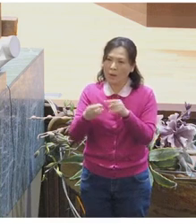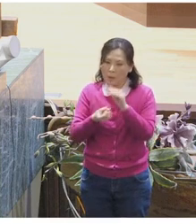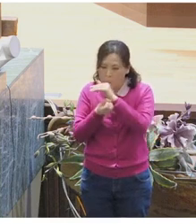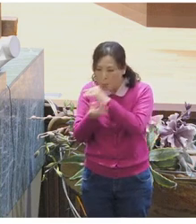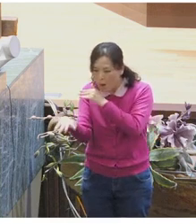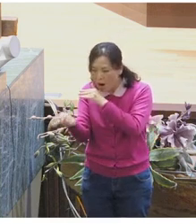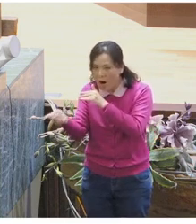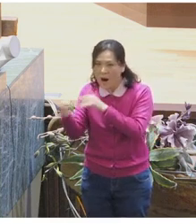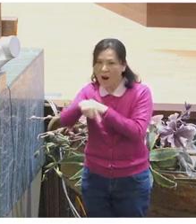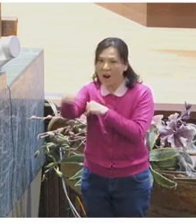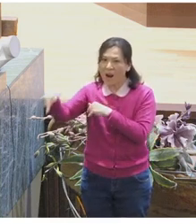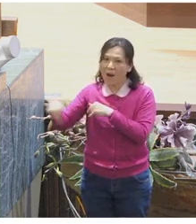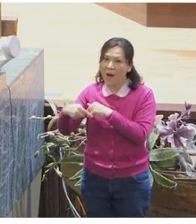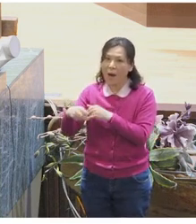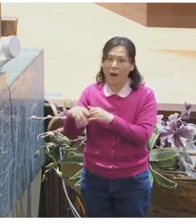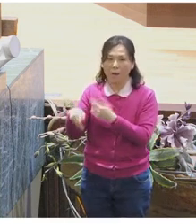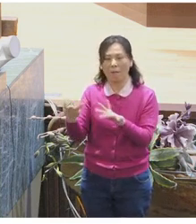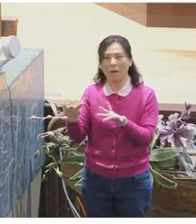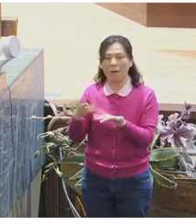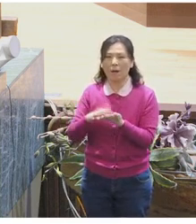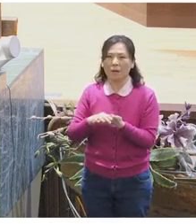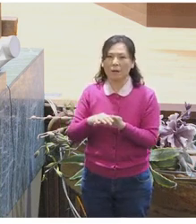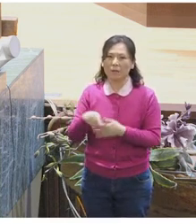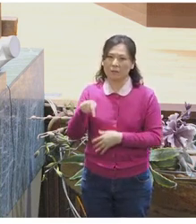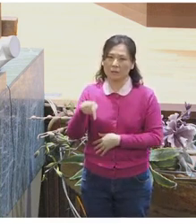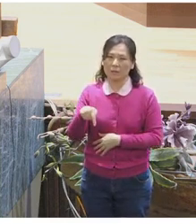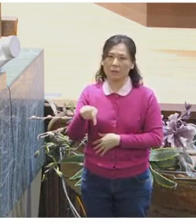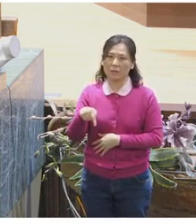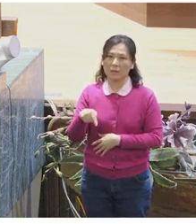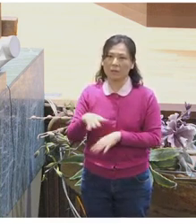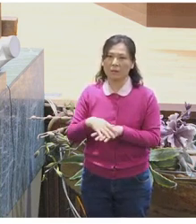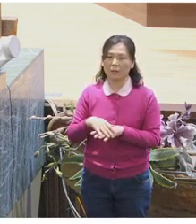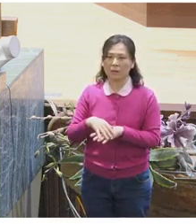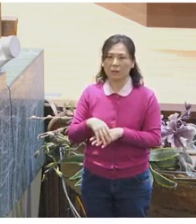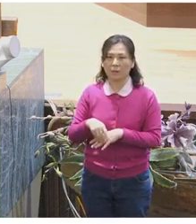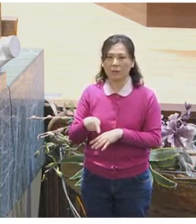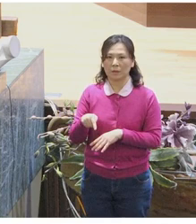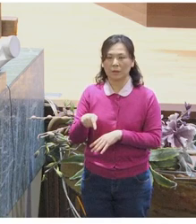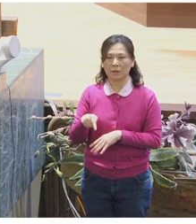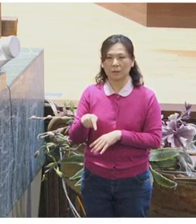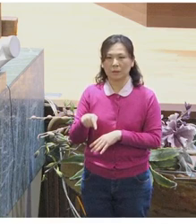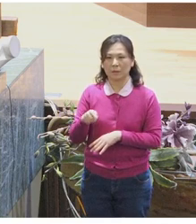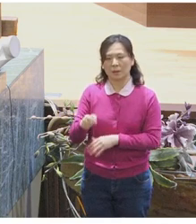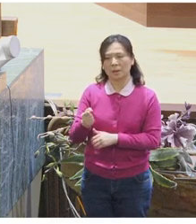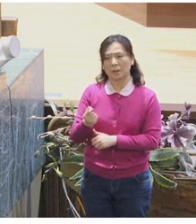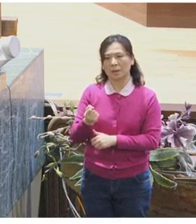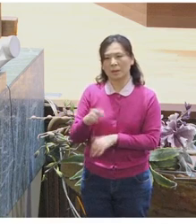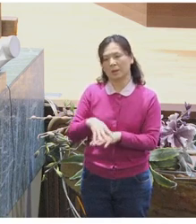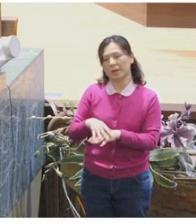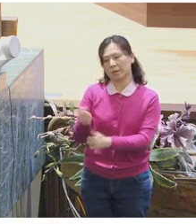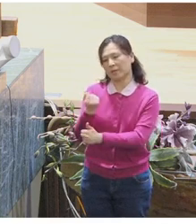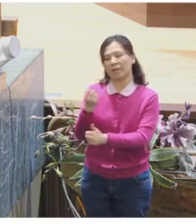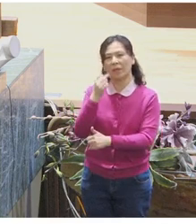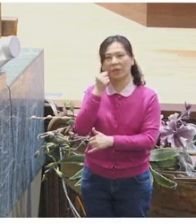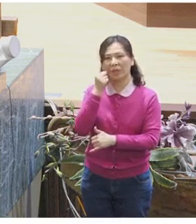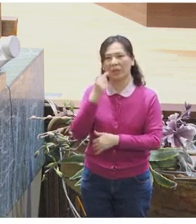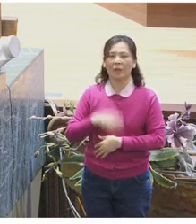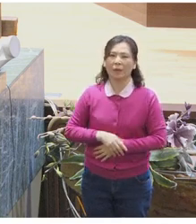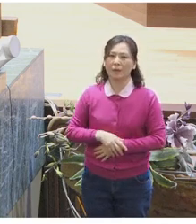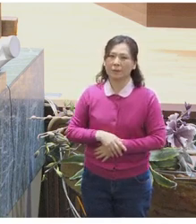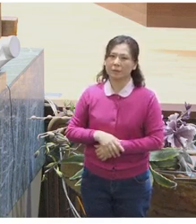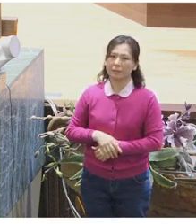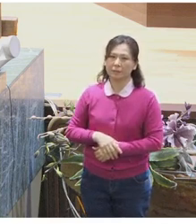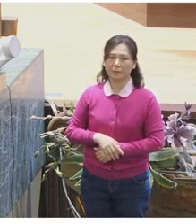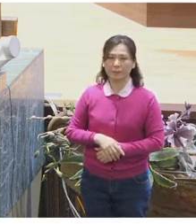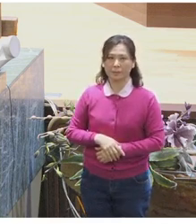翼制图、哦、那我觉得这个是没有就是没有任何可以defend 的一件事情、哦、当然不应该这样子做。以